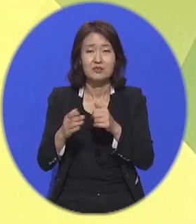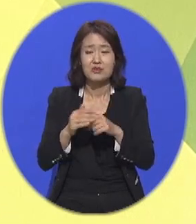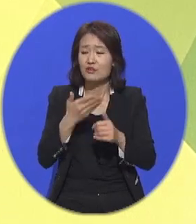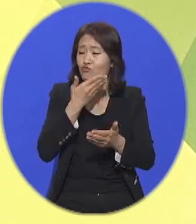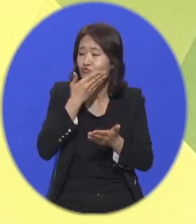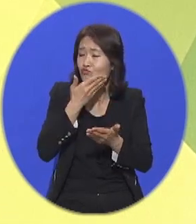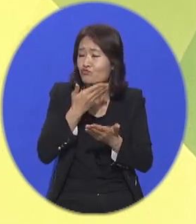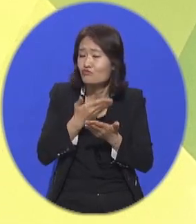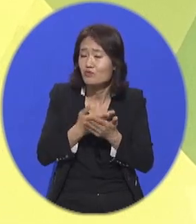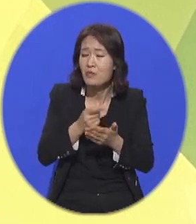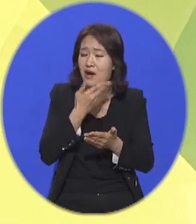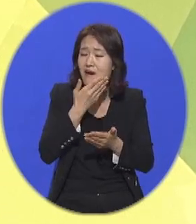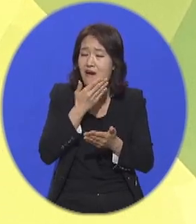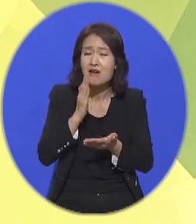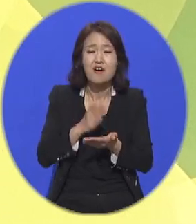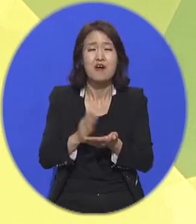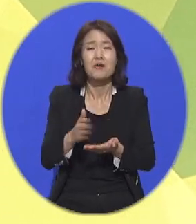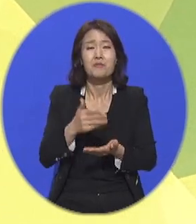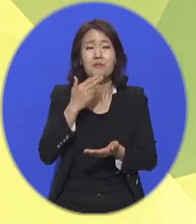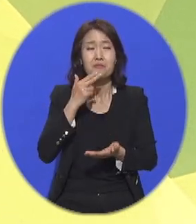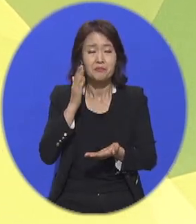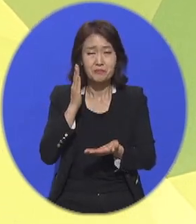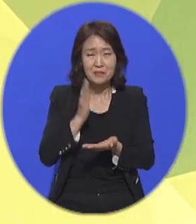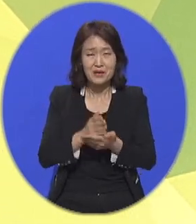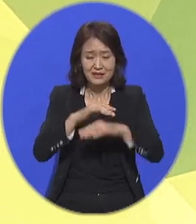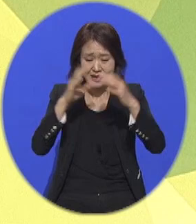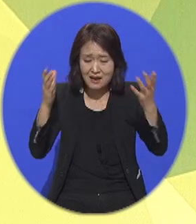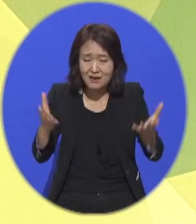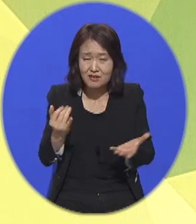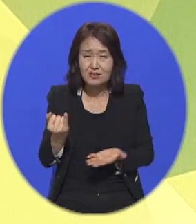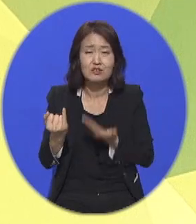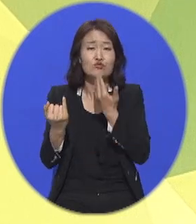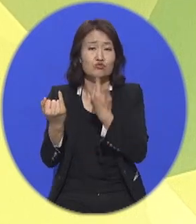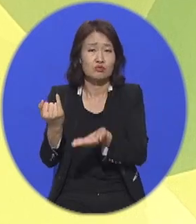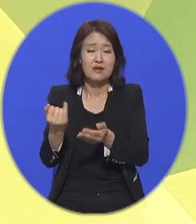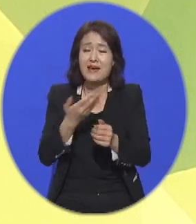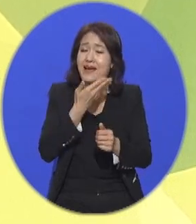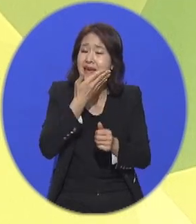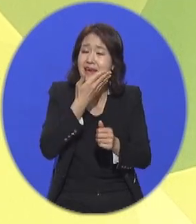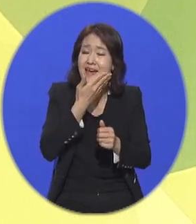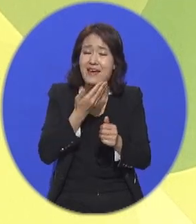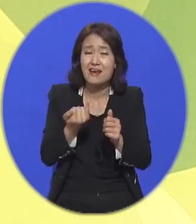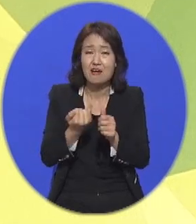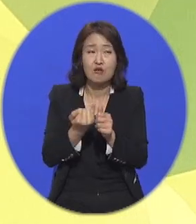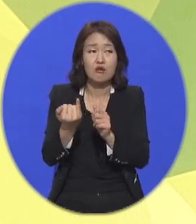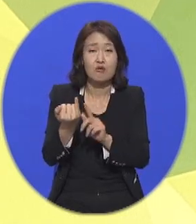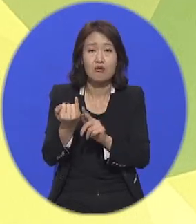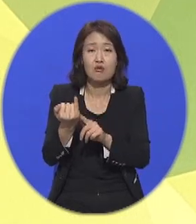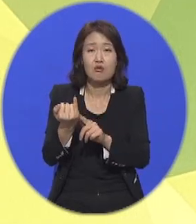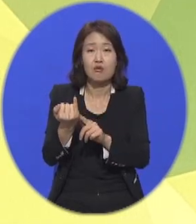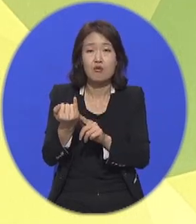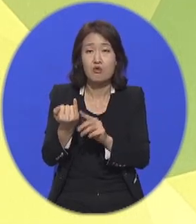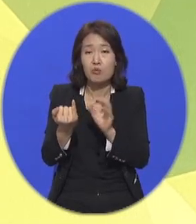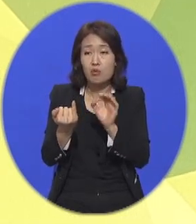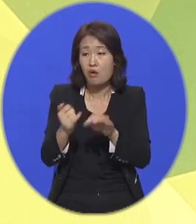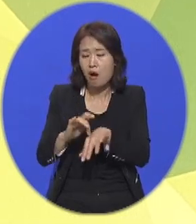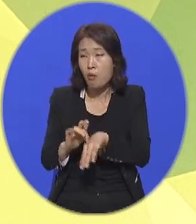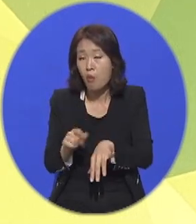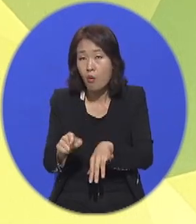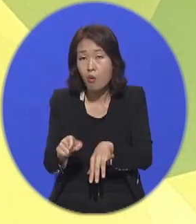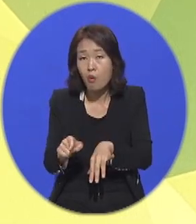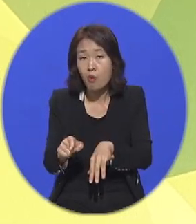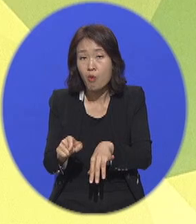다 이제 이렇게 아낌없이 바쳤어요. 그런데 어느 날 그렇게 애지중지하던 자기 애첩이 태고라서 보니까 없어져